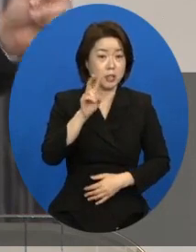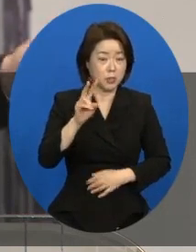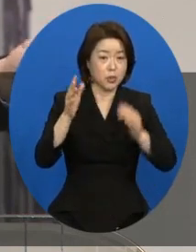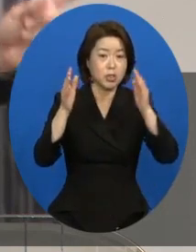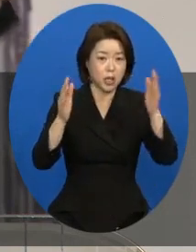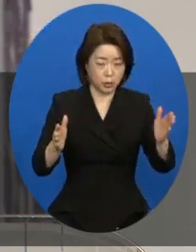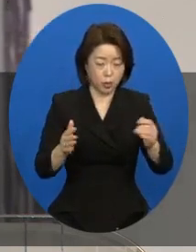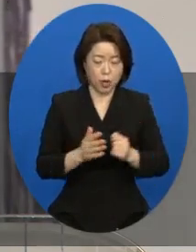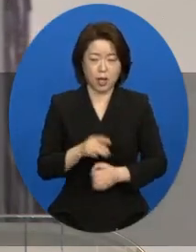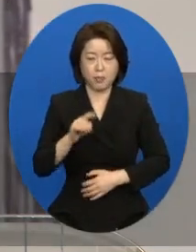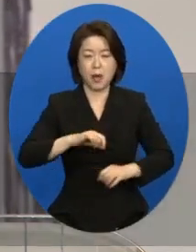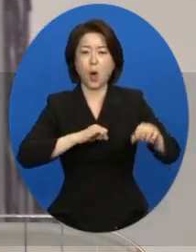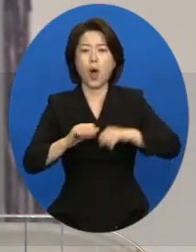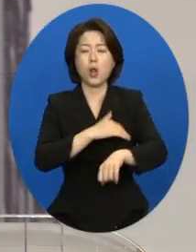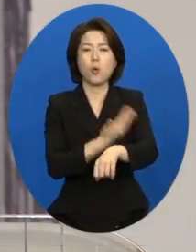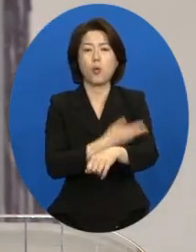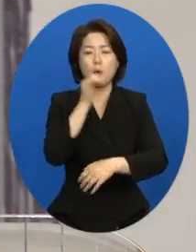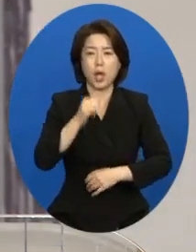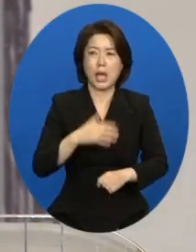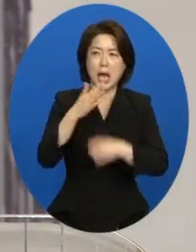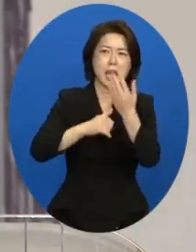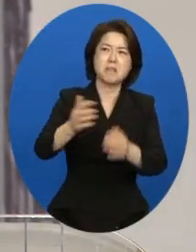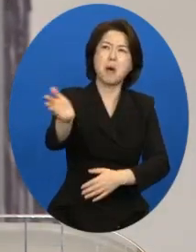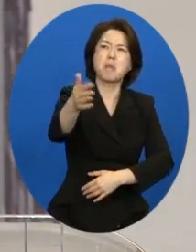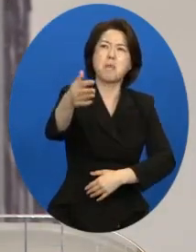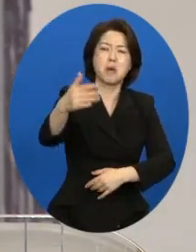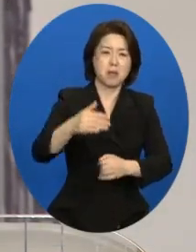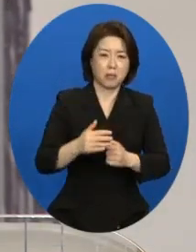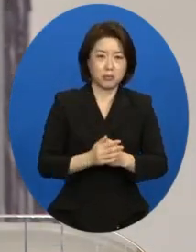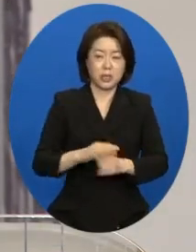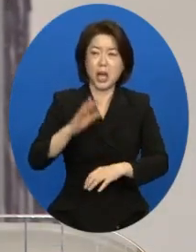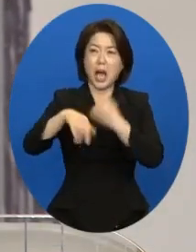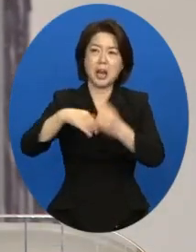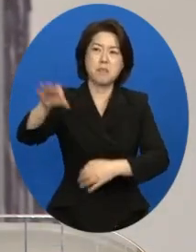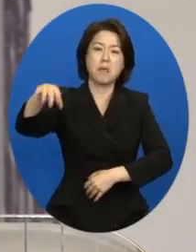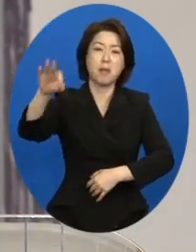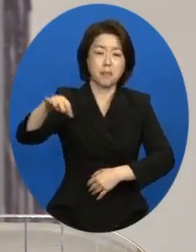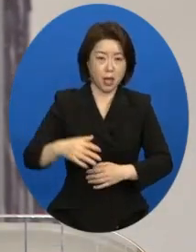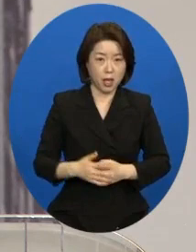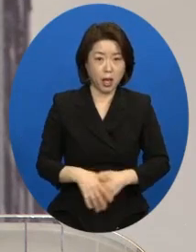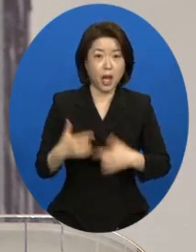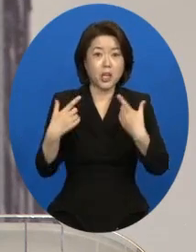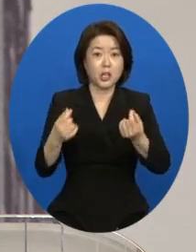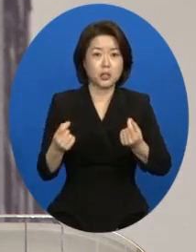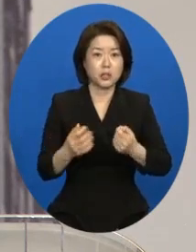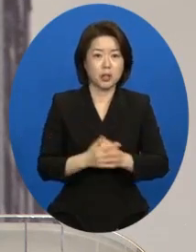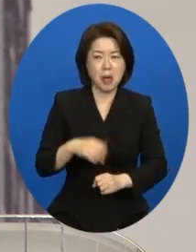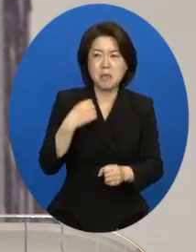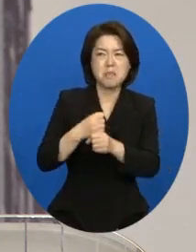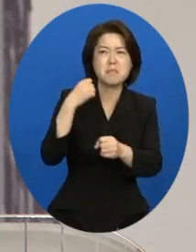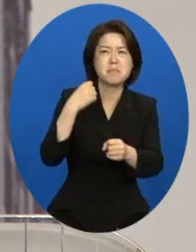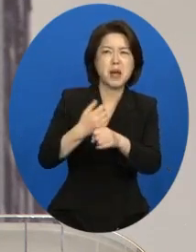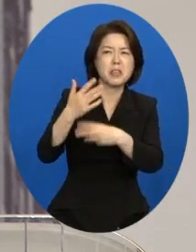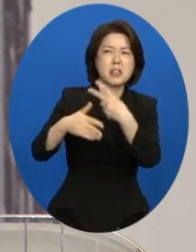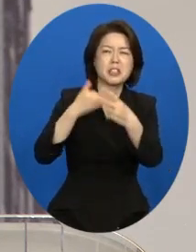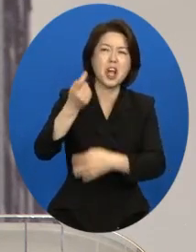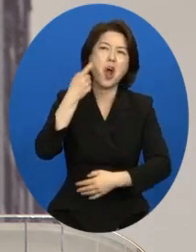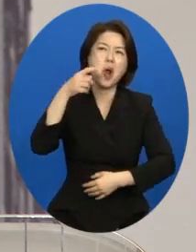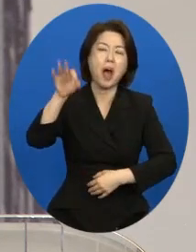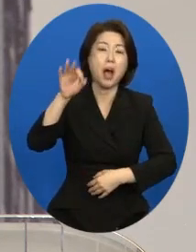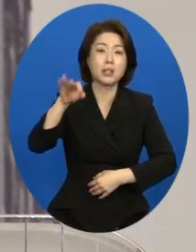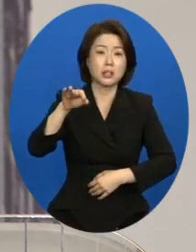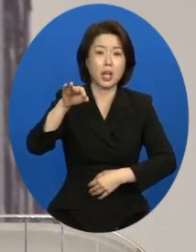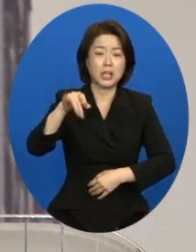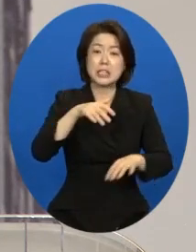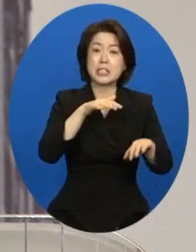하나님이 없다거나 하나님은 무능하다거나 혹은 리처드 도킨스와 같은 사람들처럼 만들어진 신이다, 가짜다,